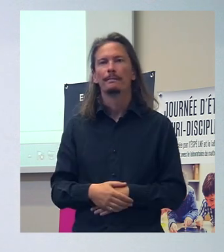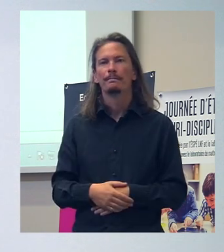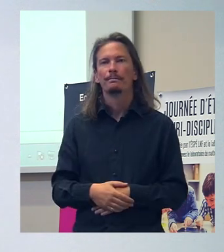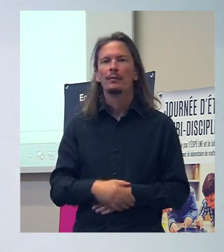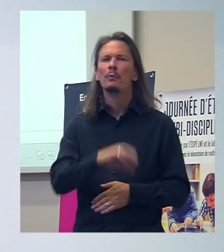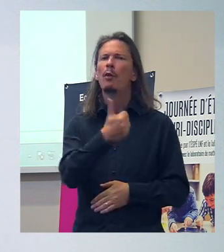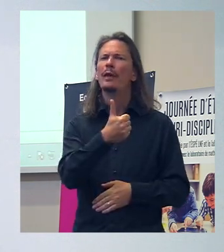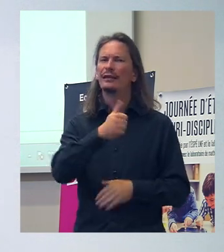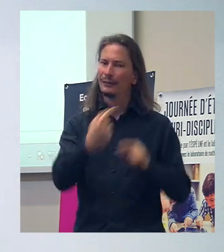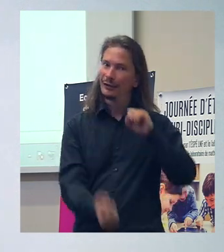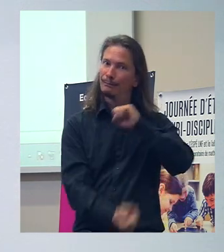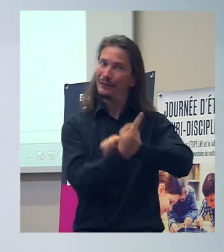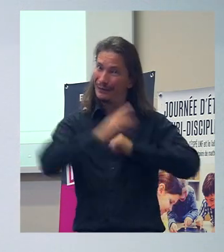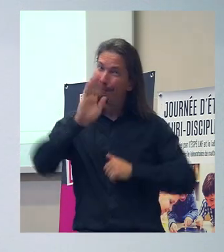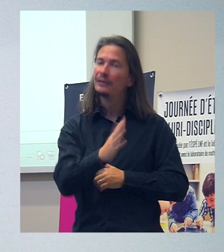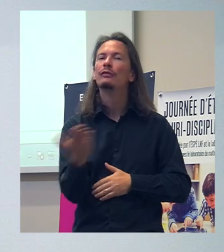quelle spécificité ?